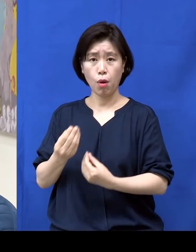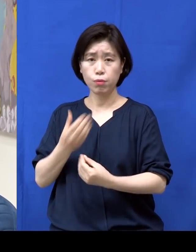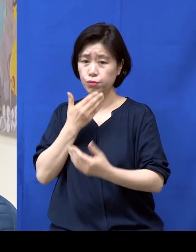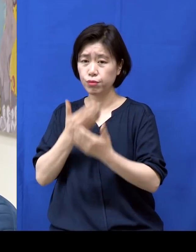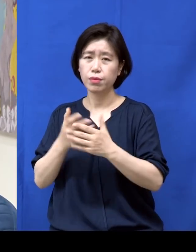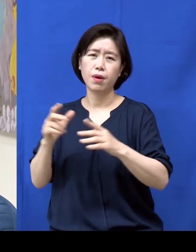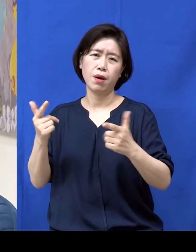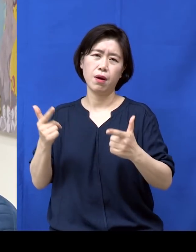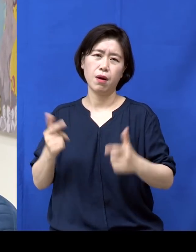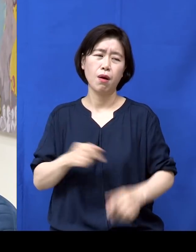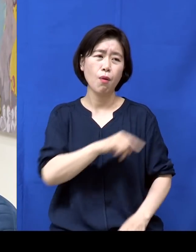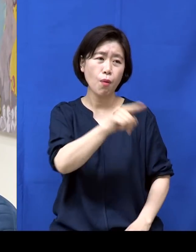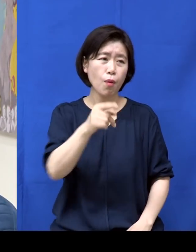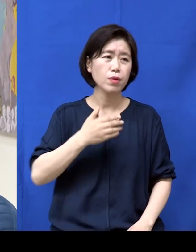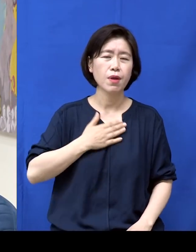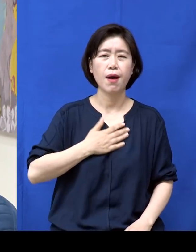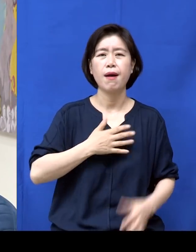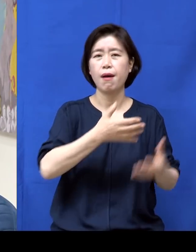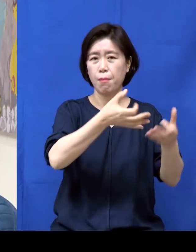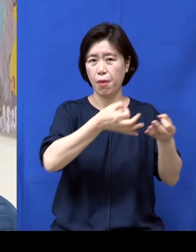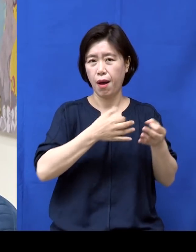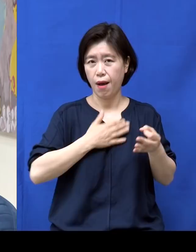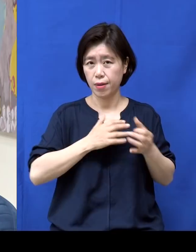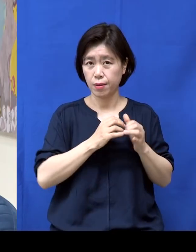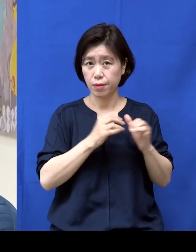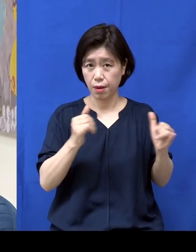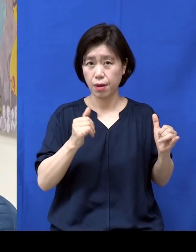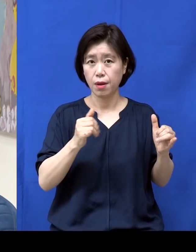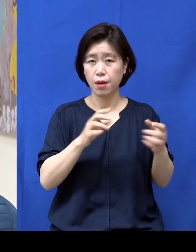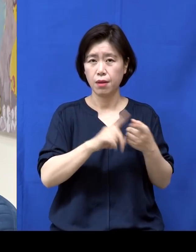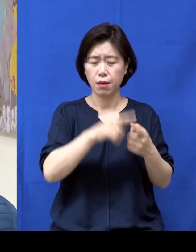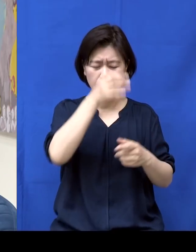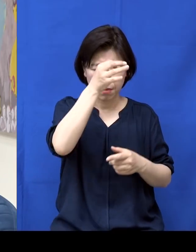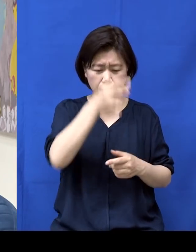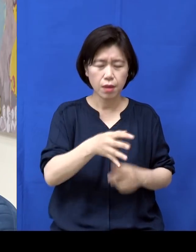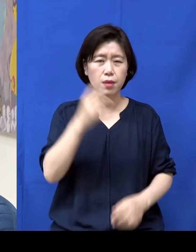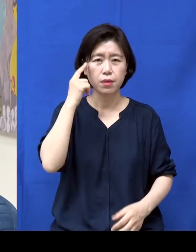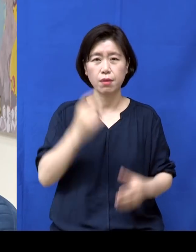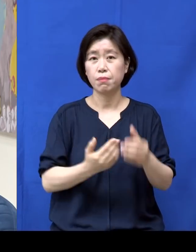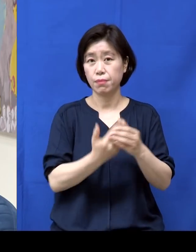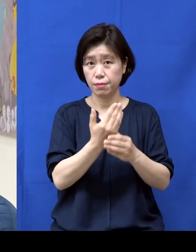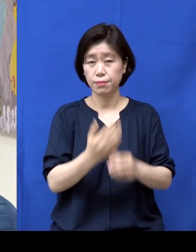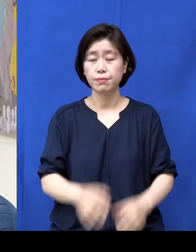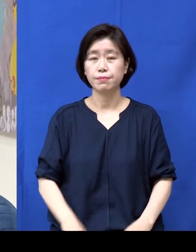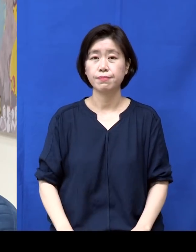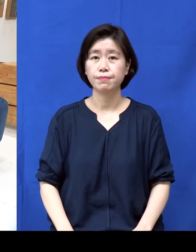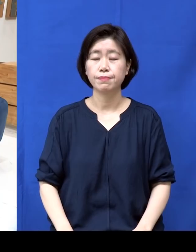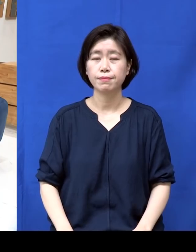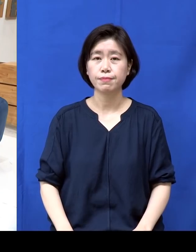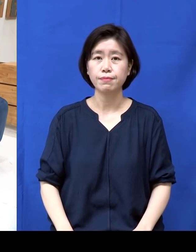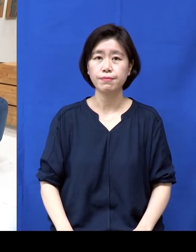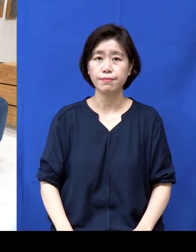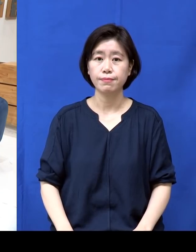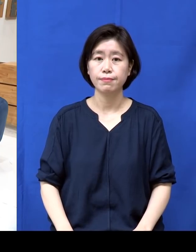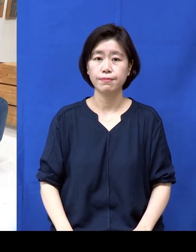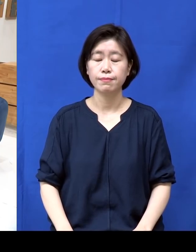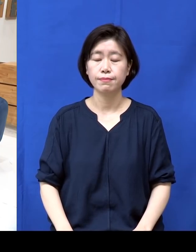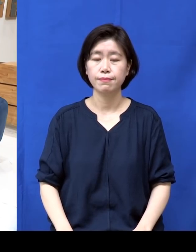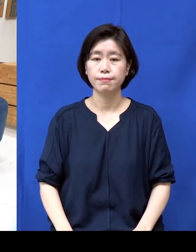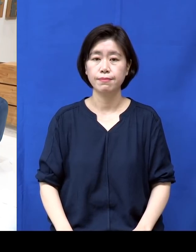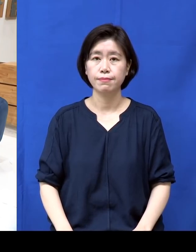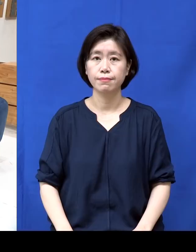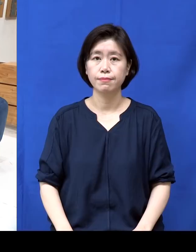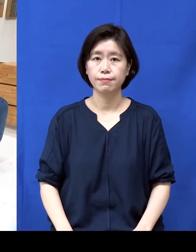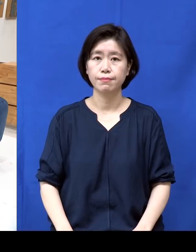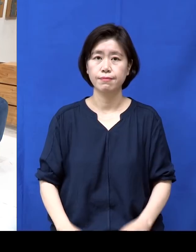사람들이 갖게 될 어떤 충격 때문에 미안함을 느끼게 된 거예요. 그래서 아까 이렇게 비로소 이제